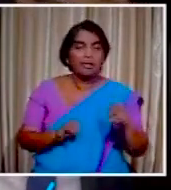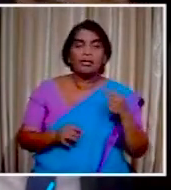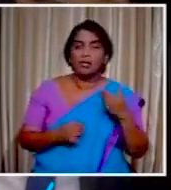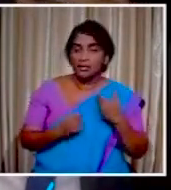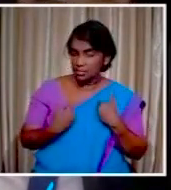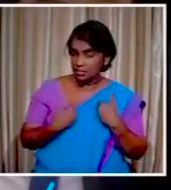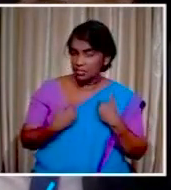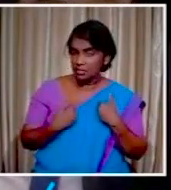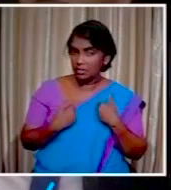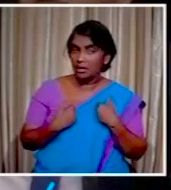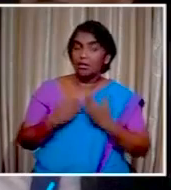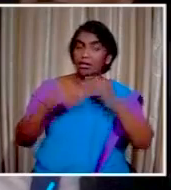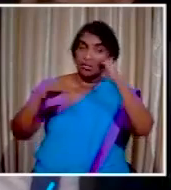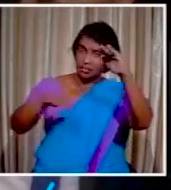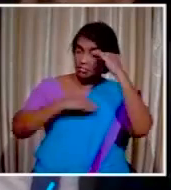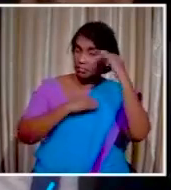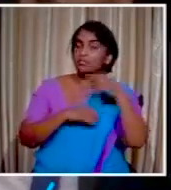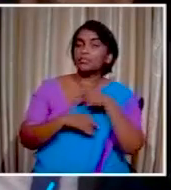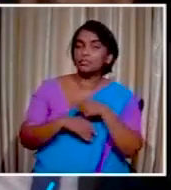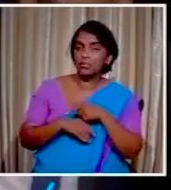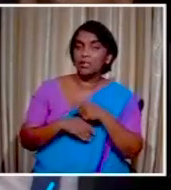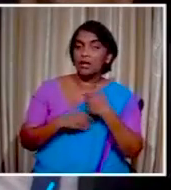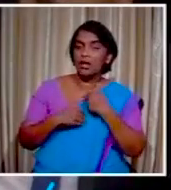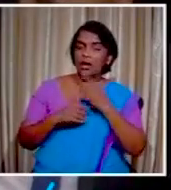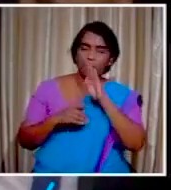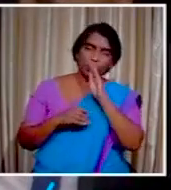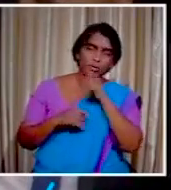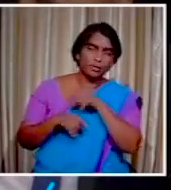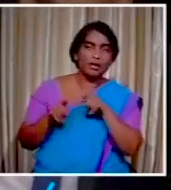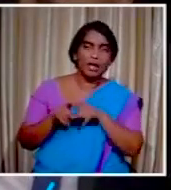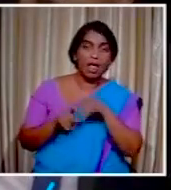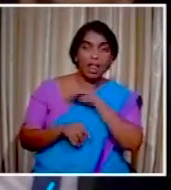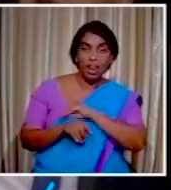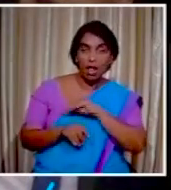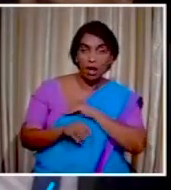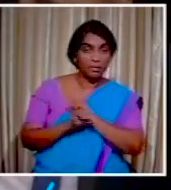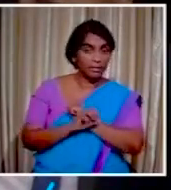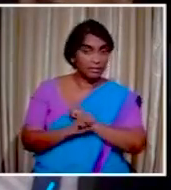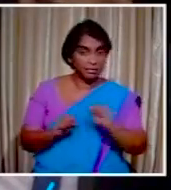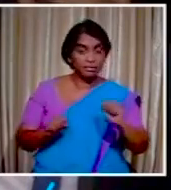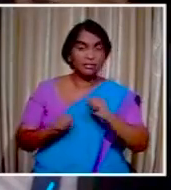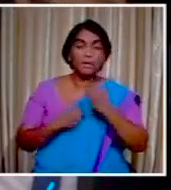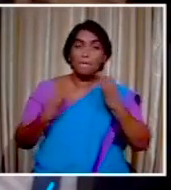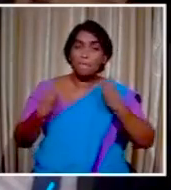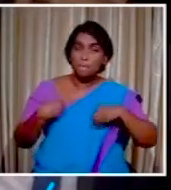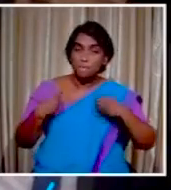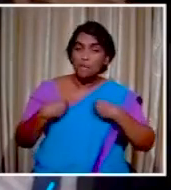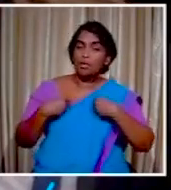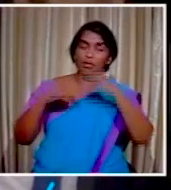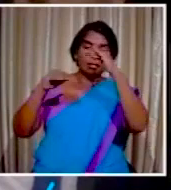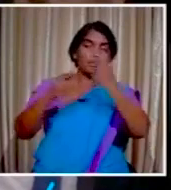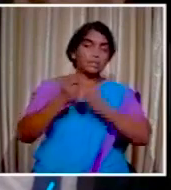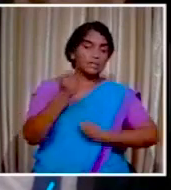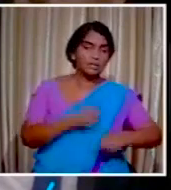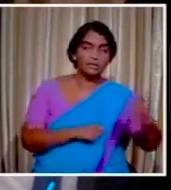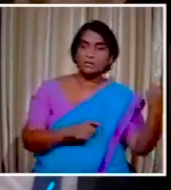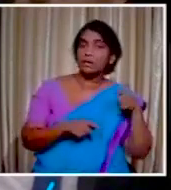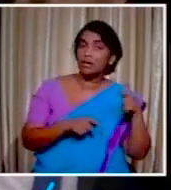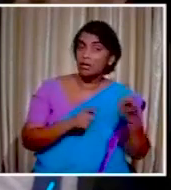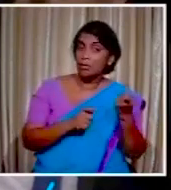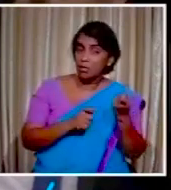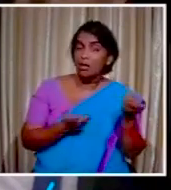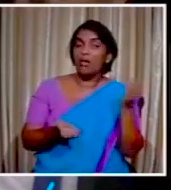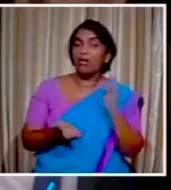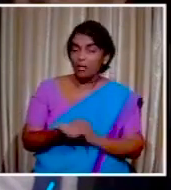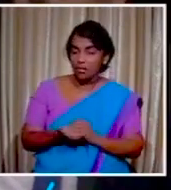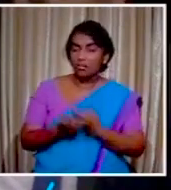අපි ආනයනය කරන එක අපි අඩුම තරමේ ලාභයක් නැතුව අපි අලාභයක් නැතුව අලෙවි කරලා ඒ මුදල තමයි නැවත